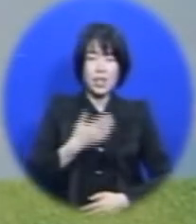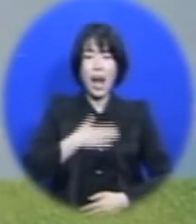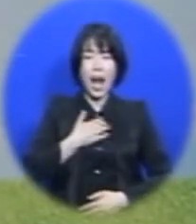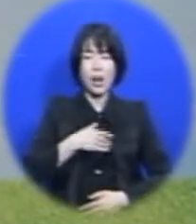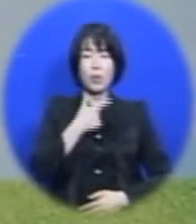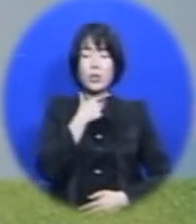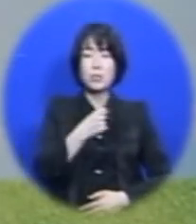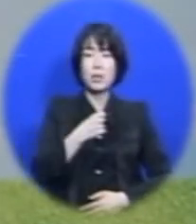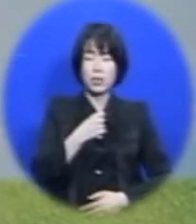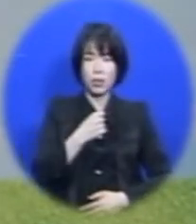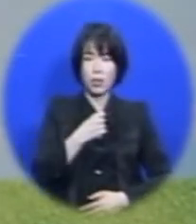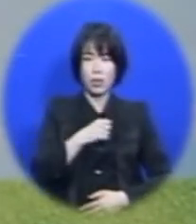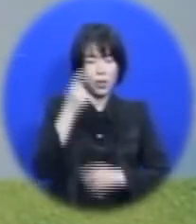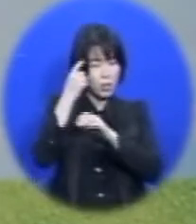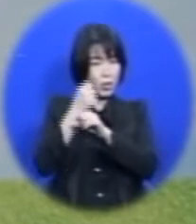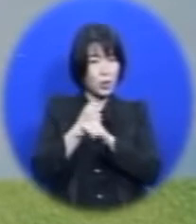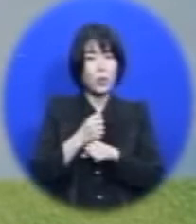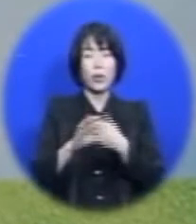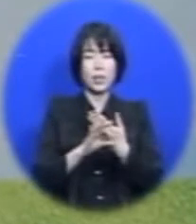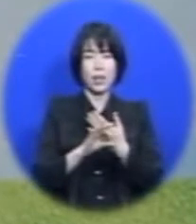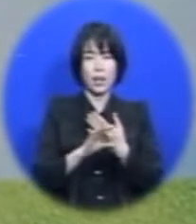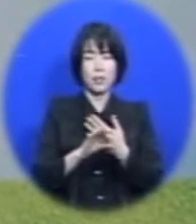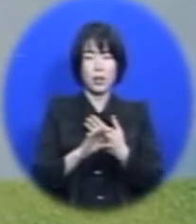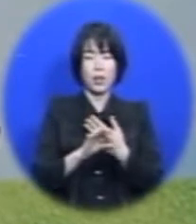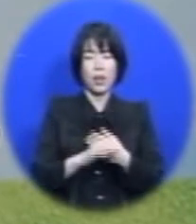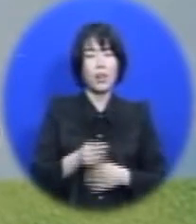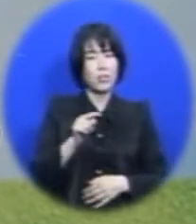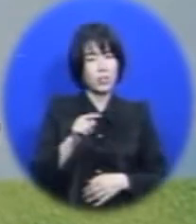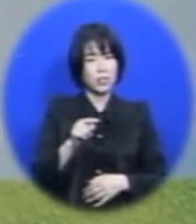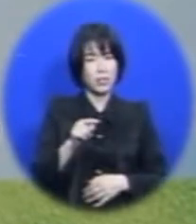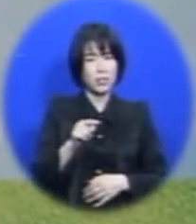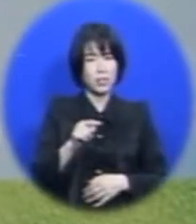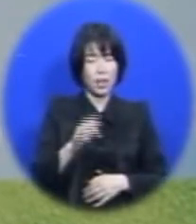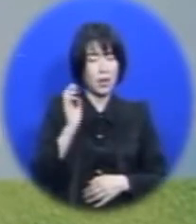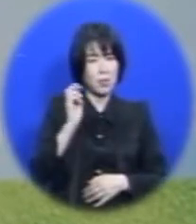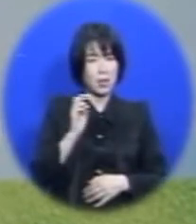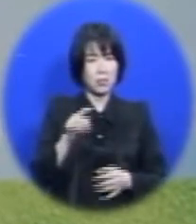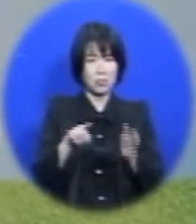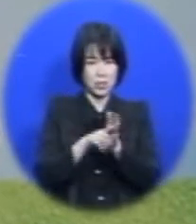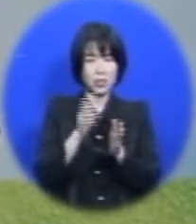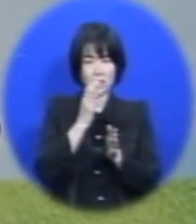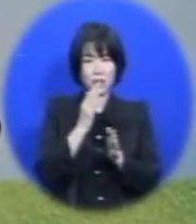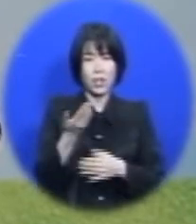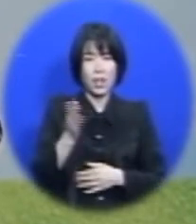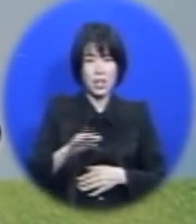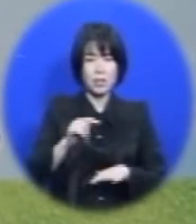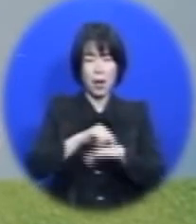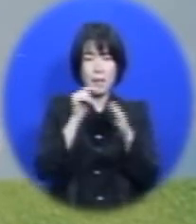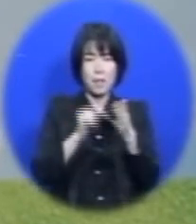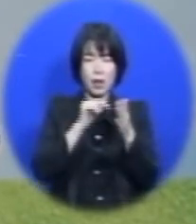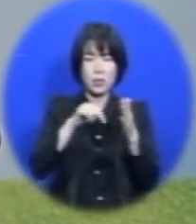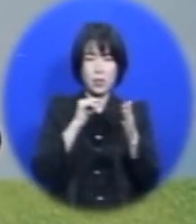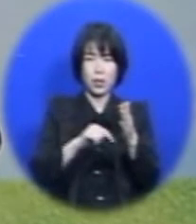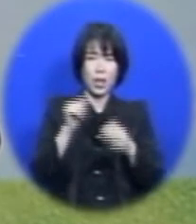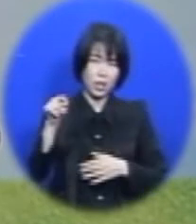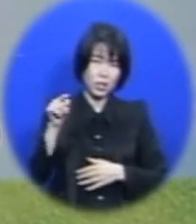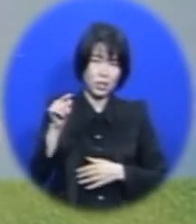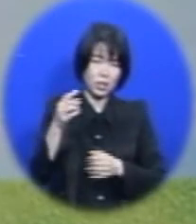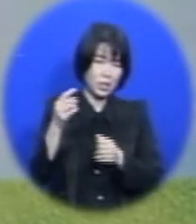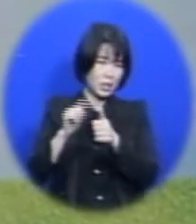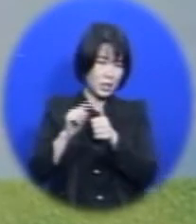그랬다면. 근데 저는 마음에 버트란드 러셀이 정말 학자적인